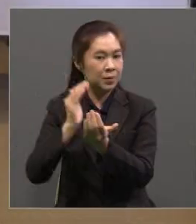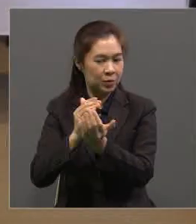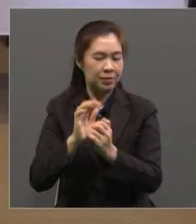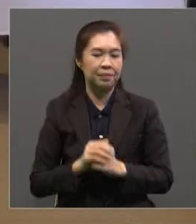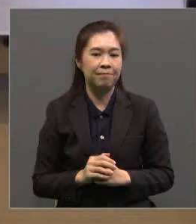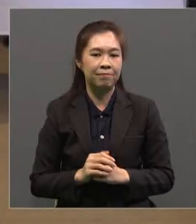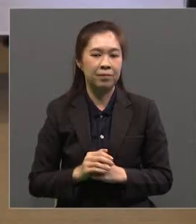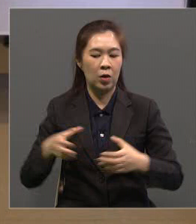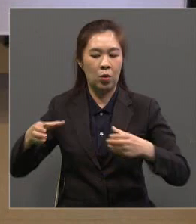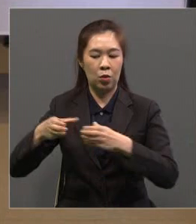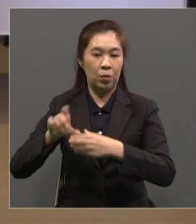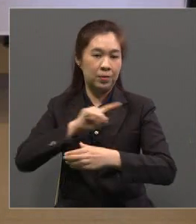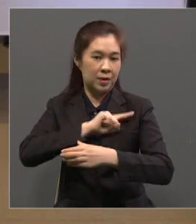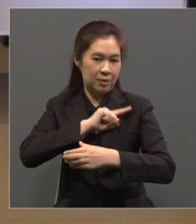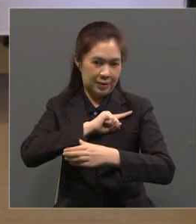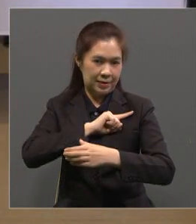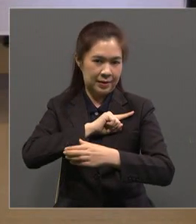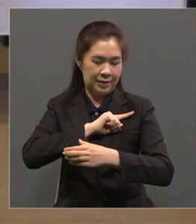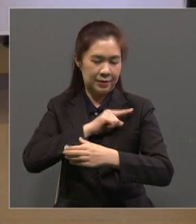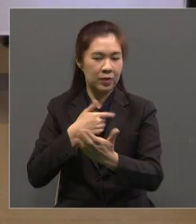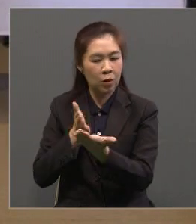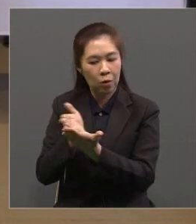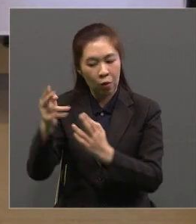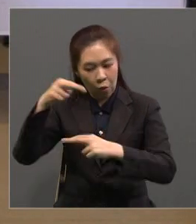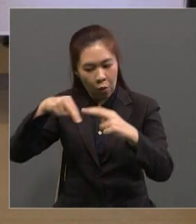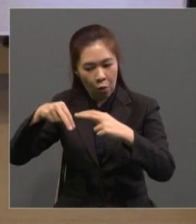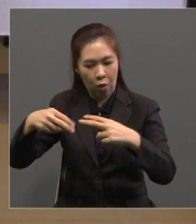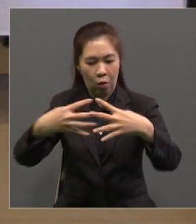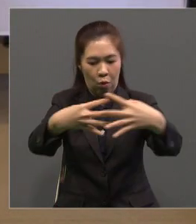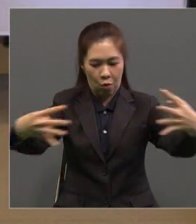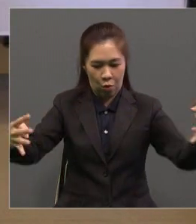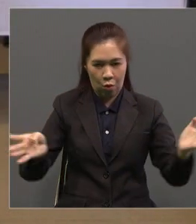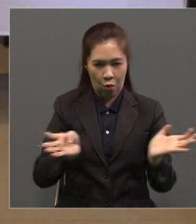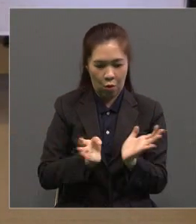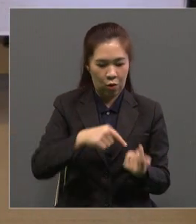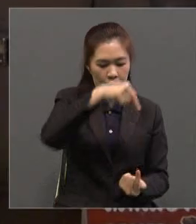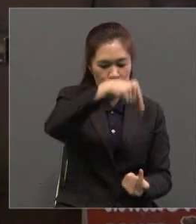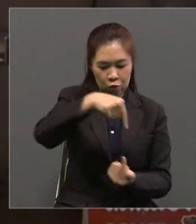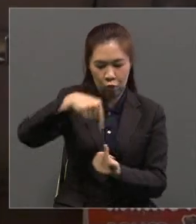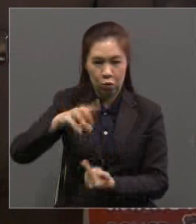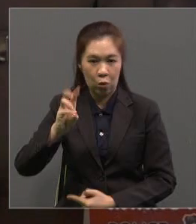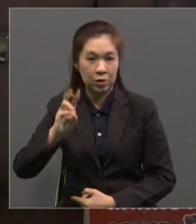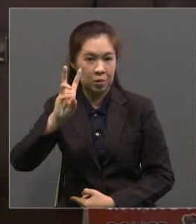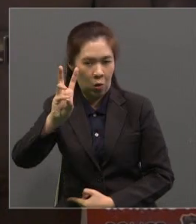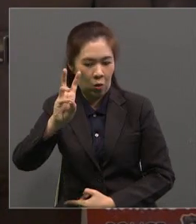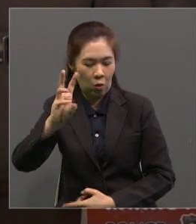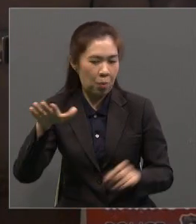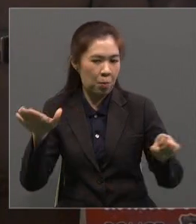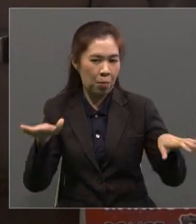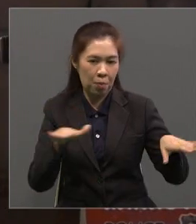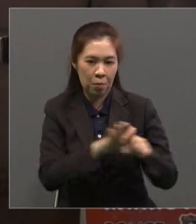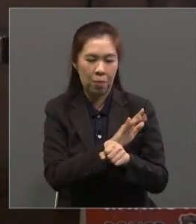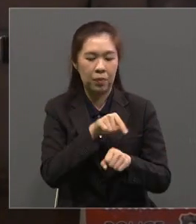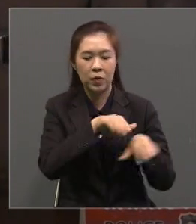ได้มีการสนที่กำลังเจ้าหน้าที่ฝ่ายปกครองค่ะร่วมกันปิดล้อมตรวจค้น66จุดพร้อมกันทั้งจังหวัดขอนแก่น